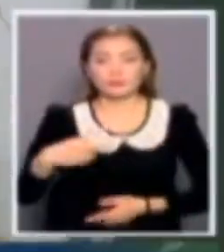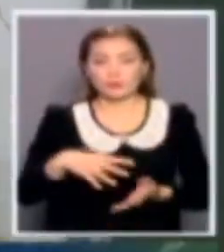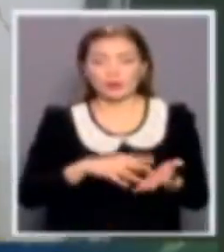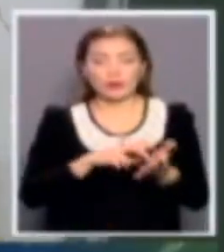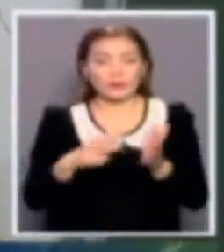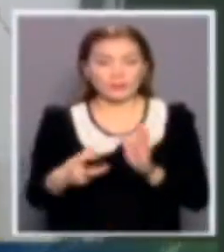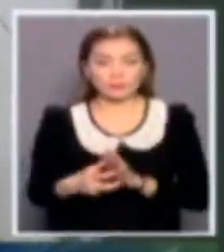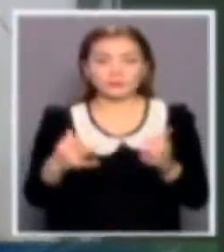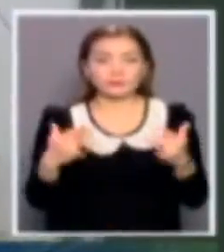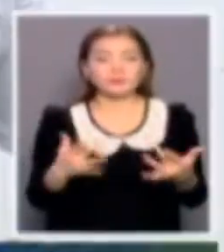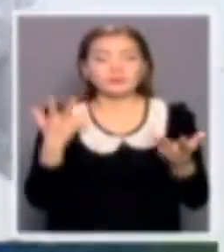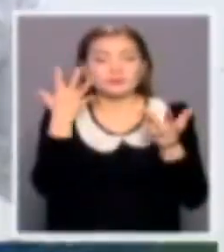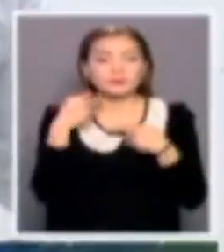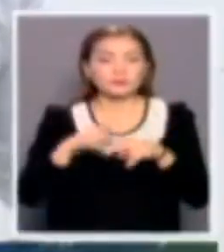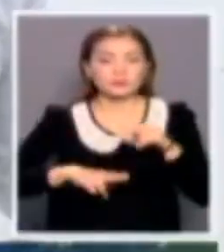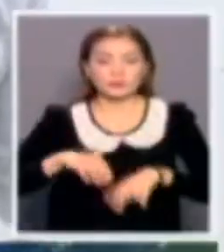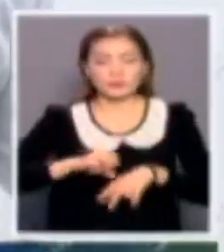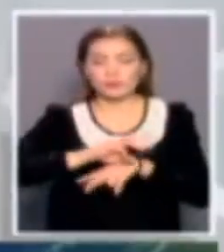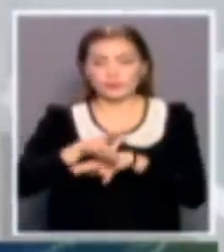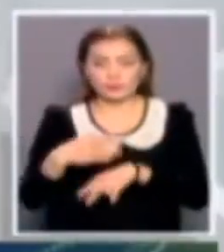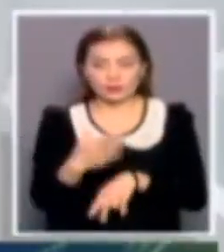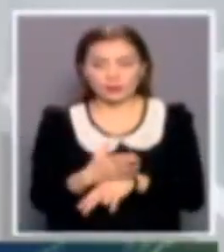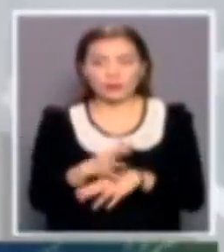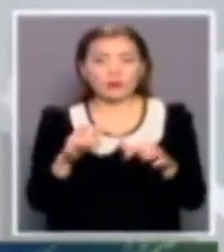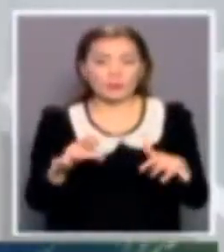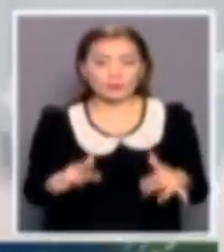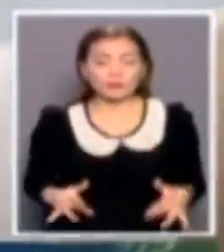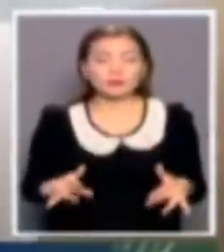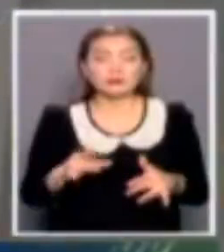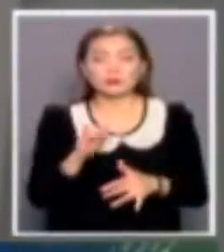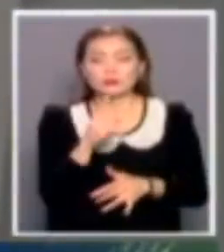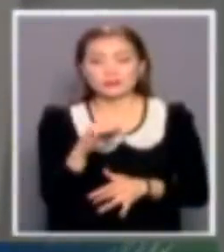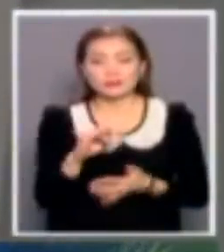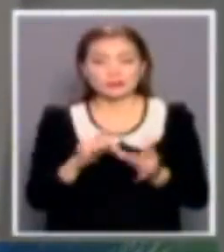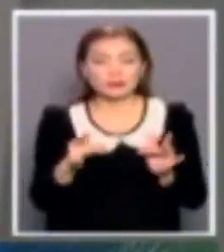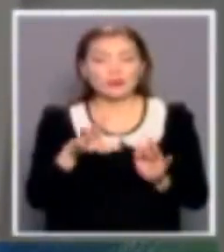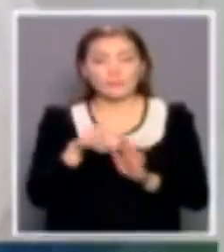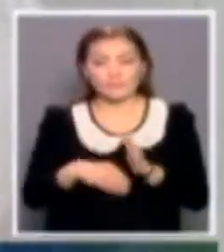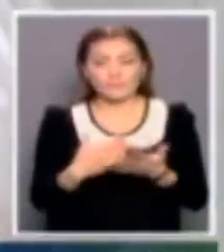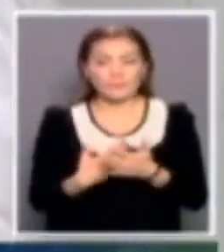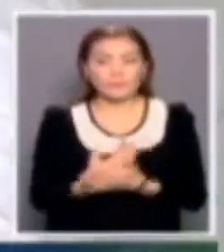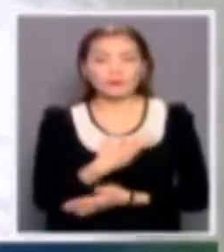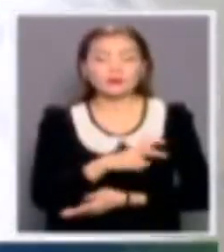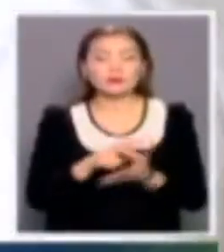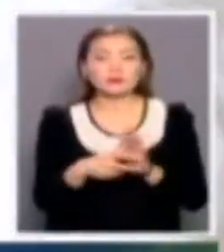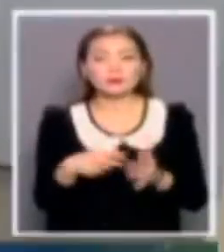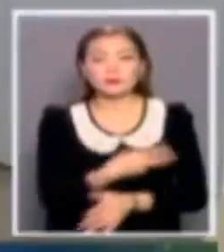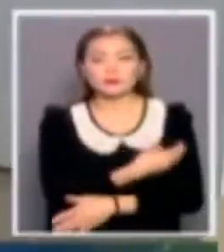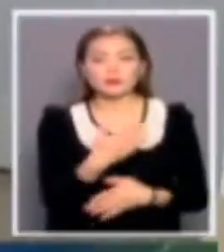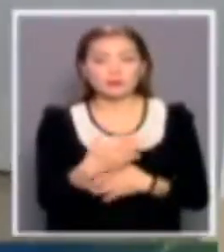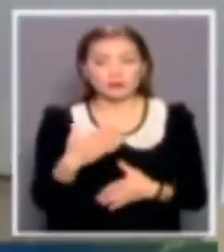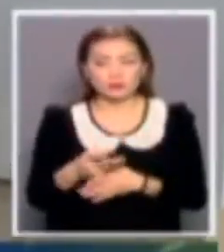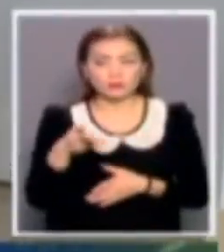29 кабинеті қажетті заманауи құрылғылармен жабдықталған. Компьютерлік техника интернетпен қамтылған. Жаңа амбулаторияда медициналық